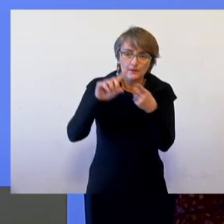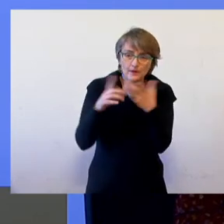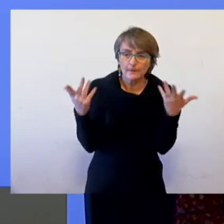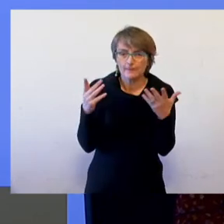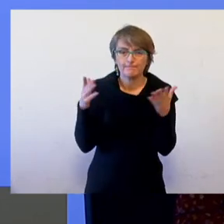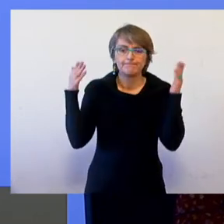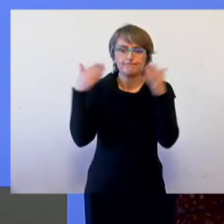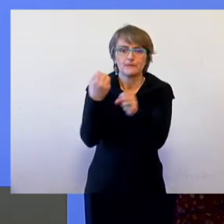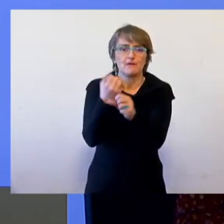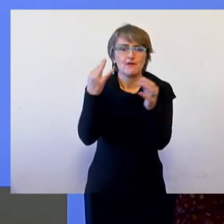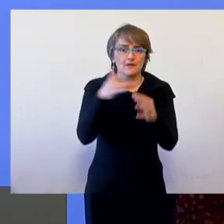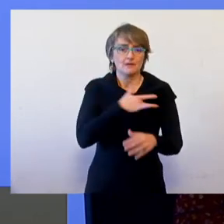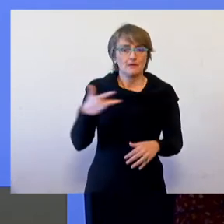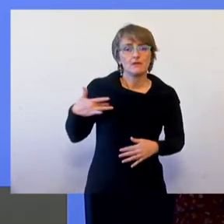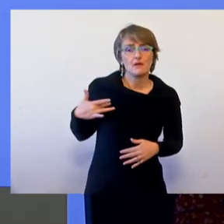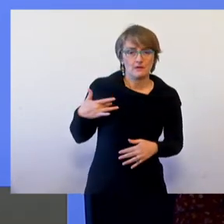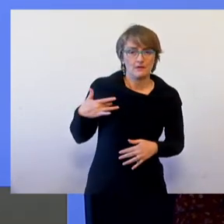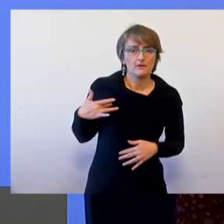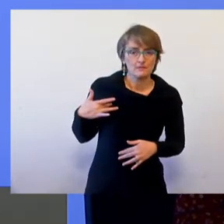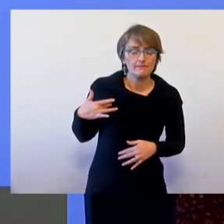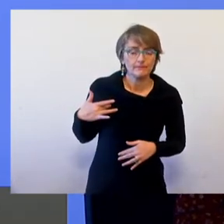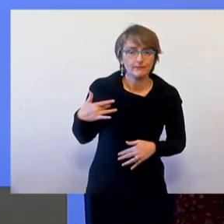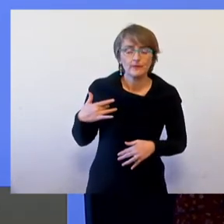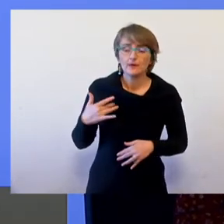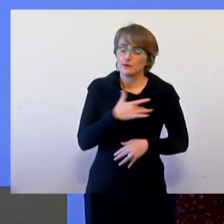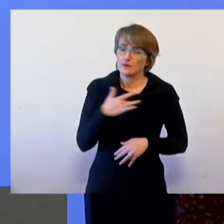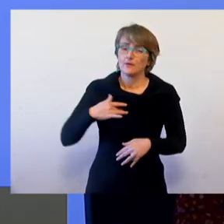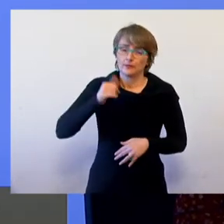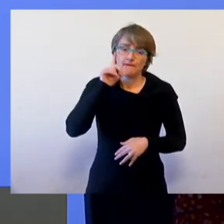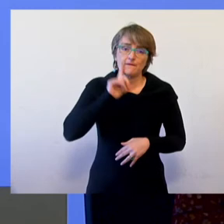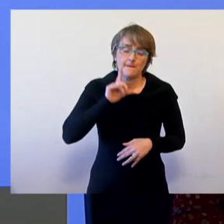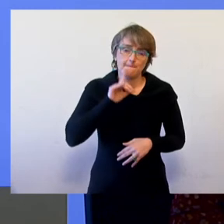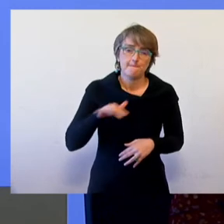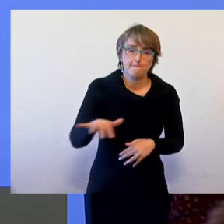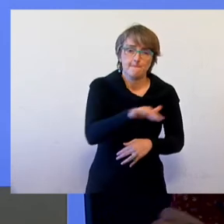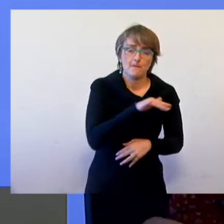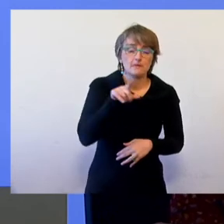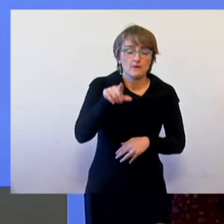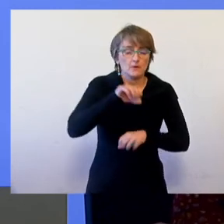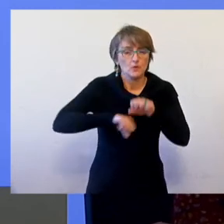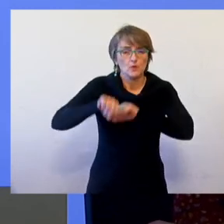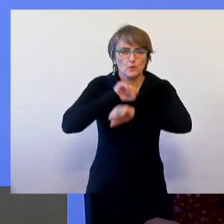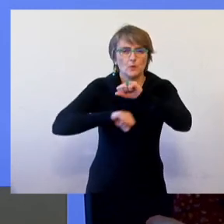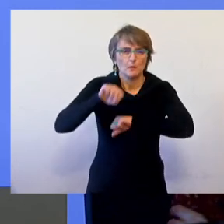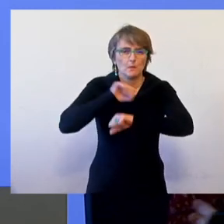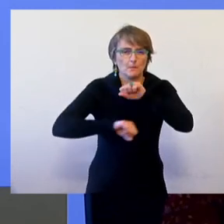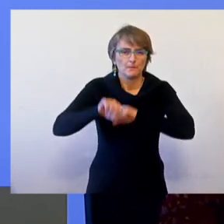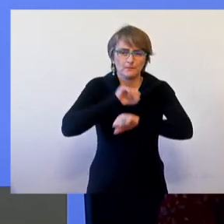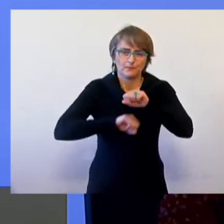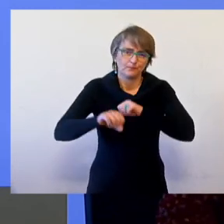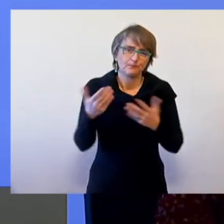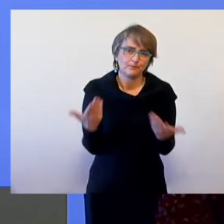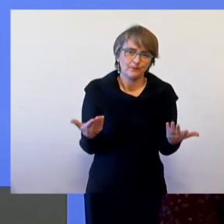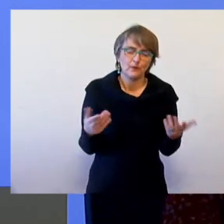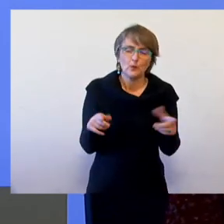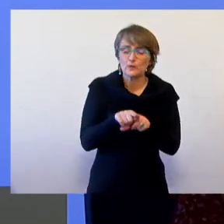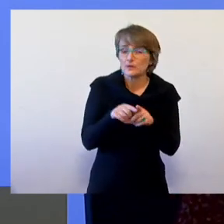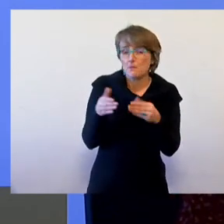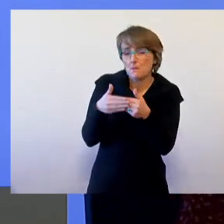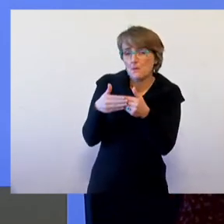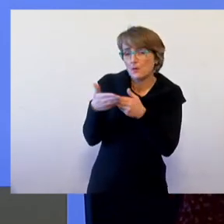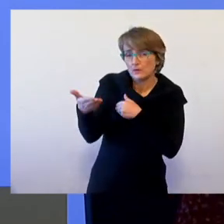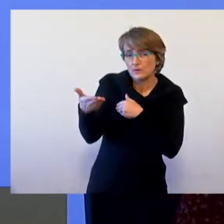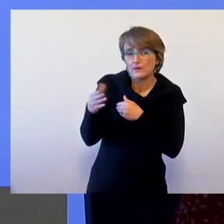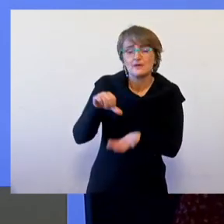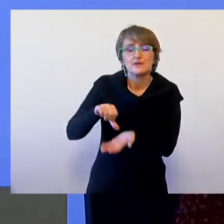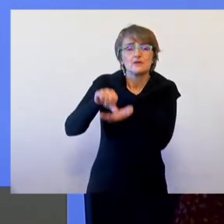santé, et en particulier de santé des femmes, que nous allons poser. Là où il se trouve aussi, pas très loin, le